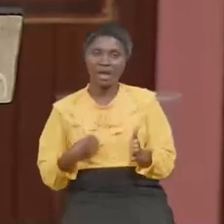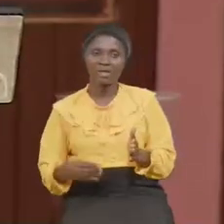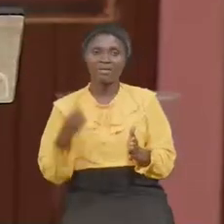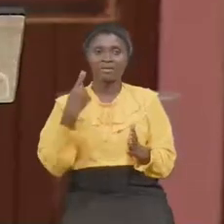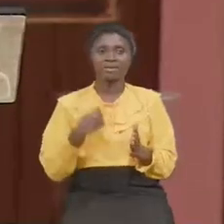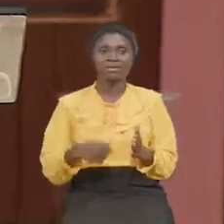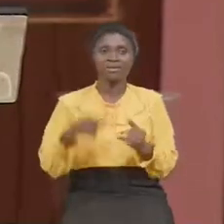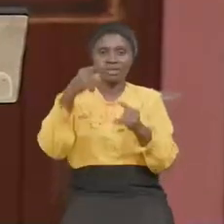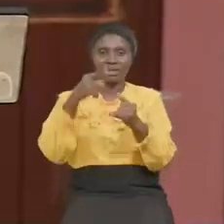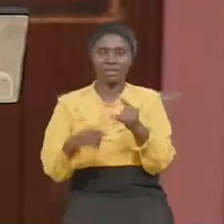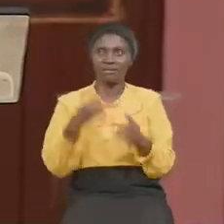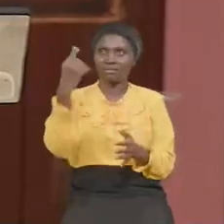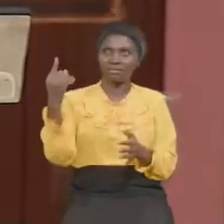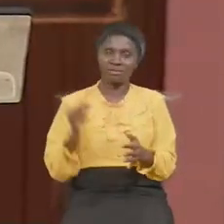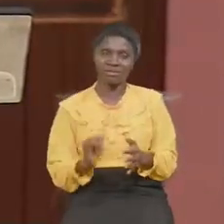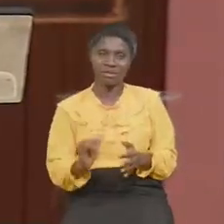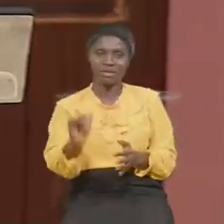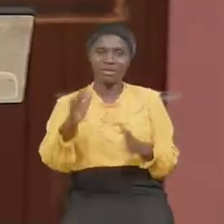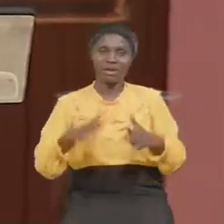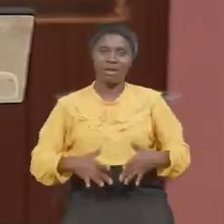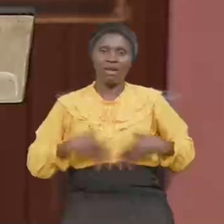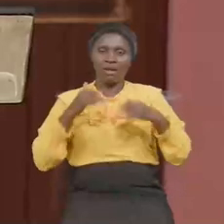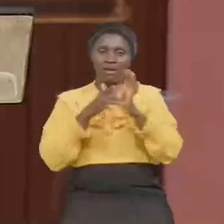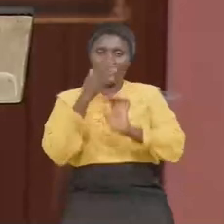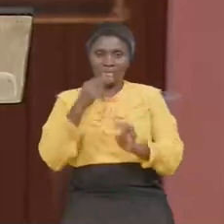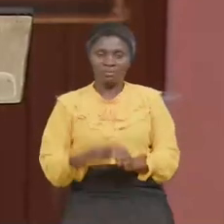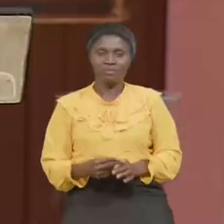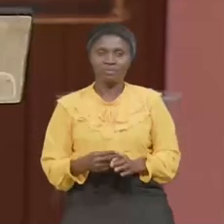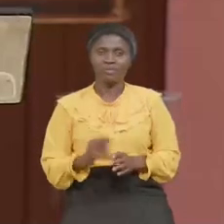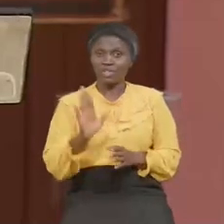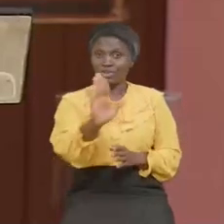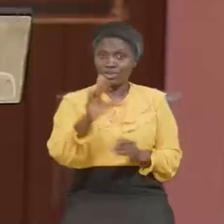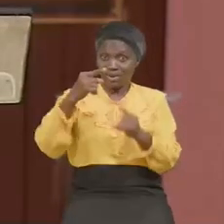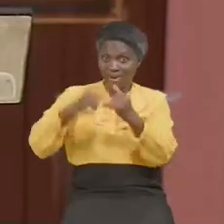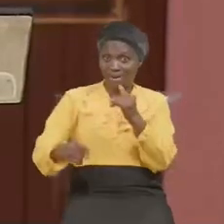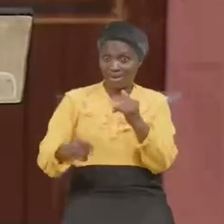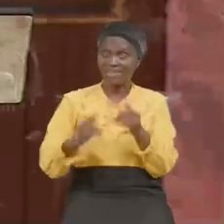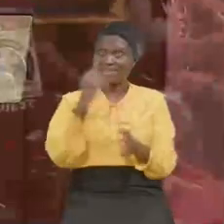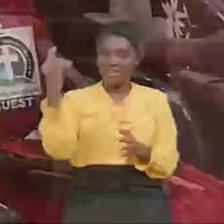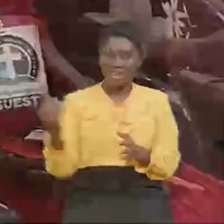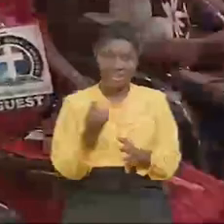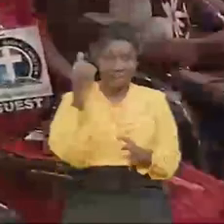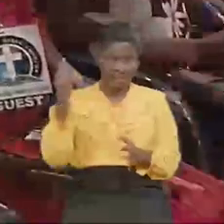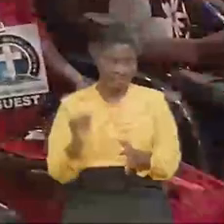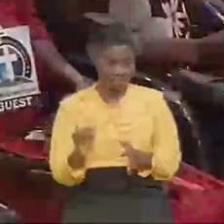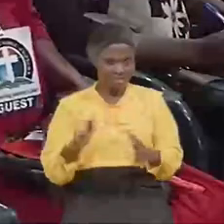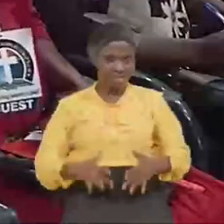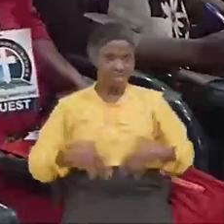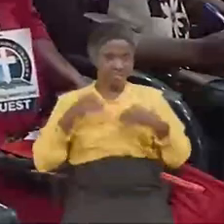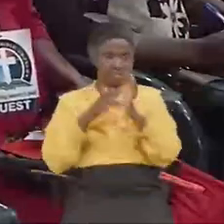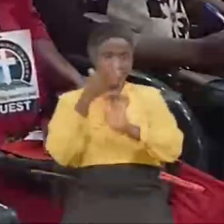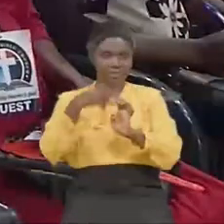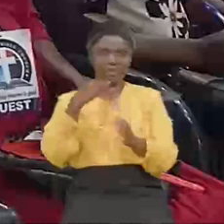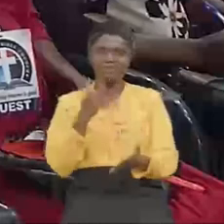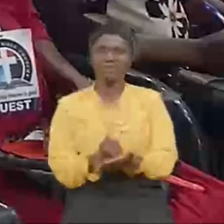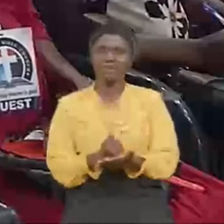vie éternelle. Et pour fin la vie éternelle. En